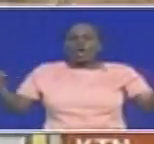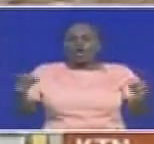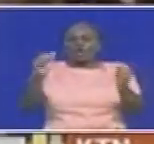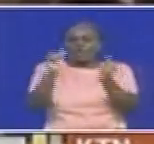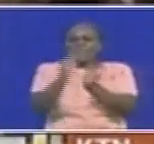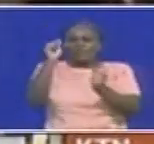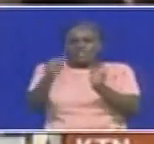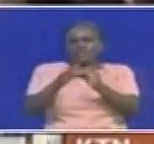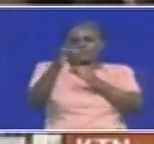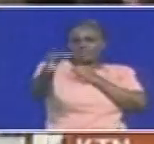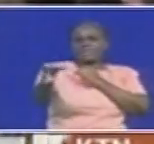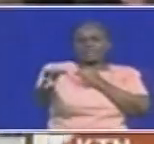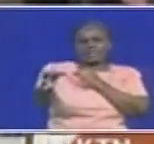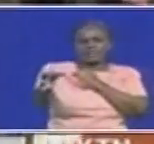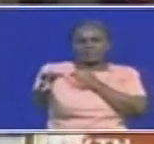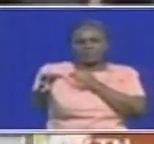15. Munda.